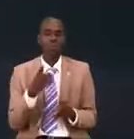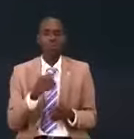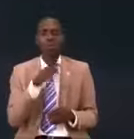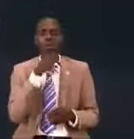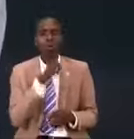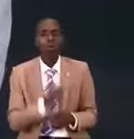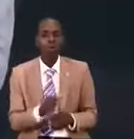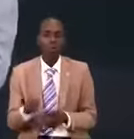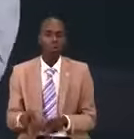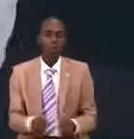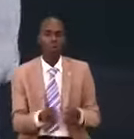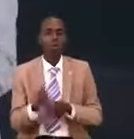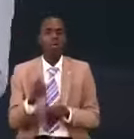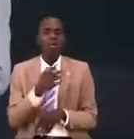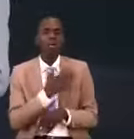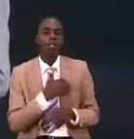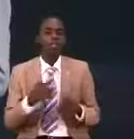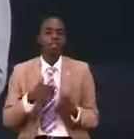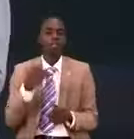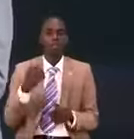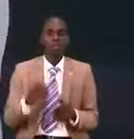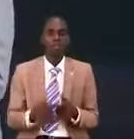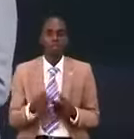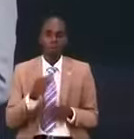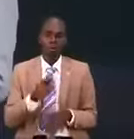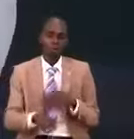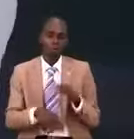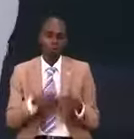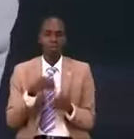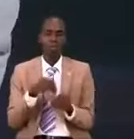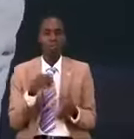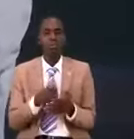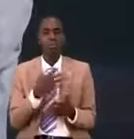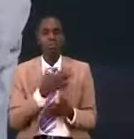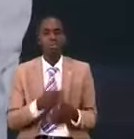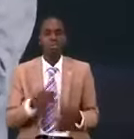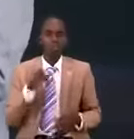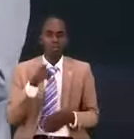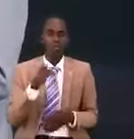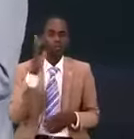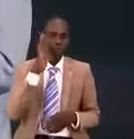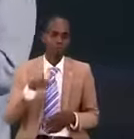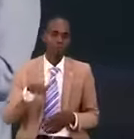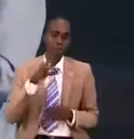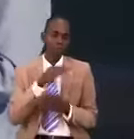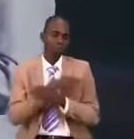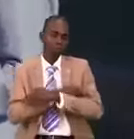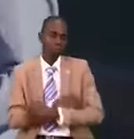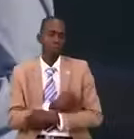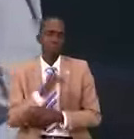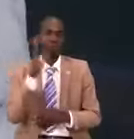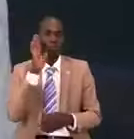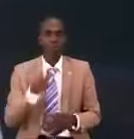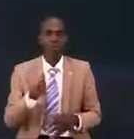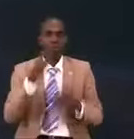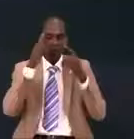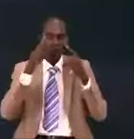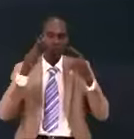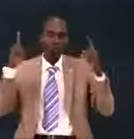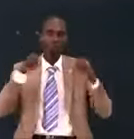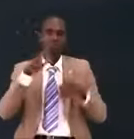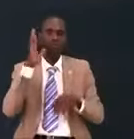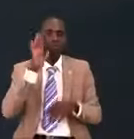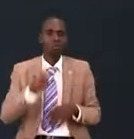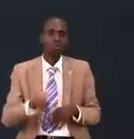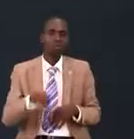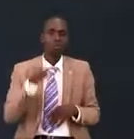et vous trouverez du repos et vous trouverez du succès vous trouverez la prospérité dans cette voie